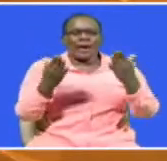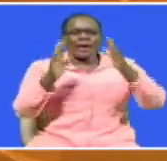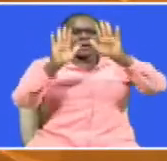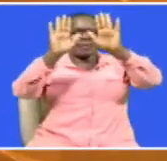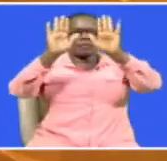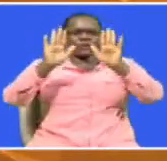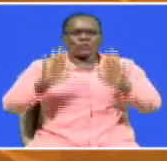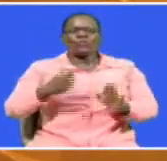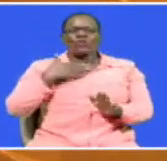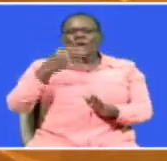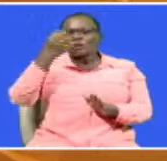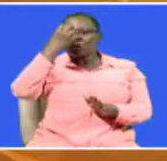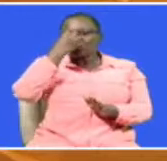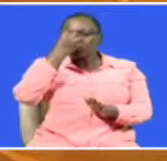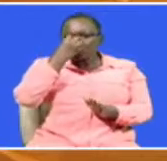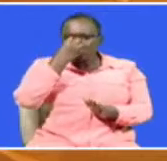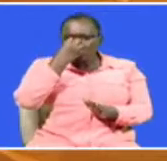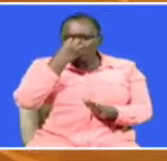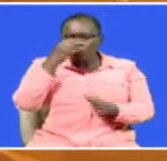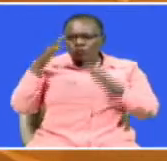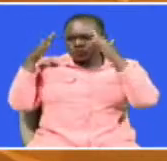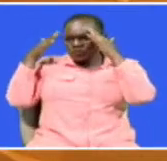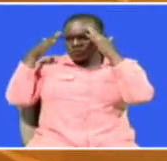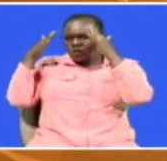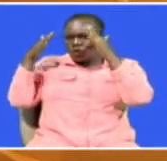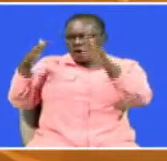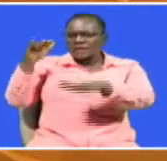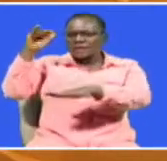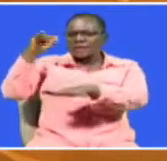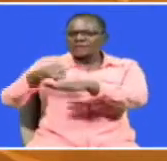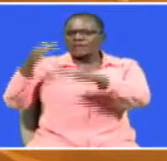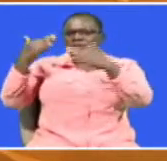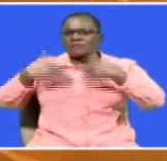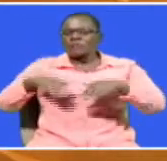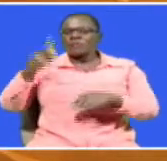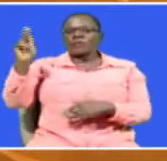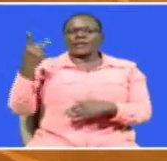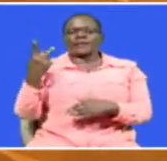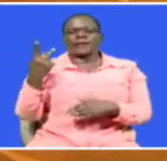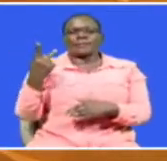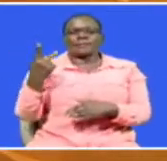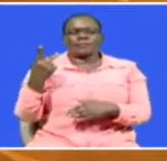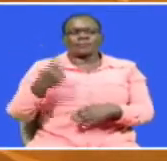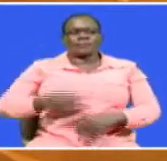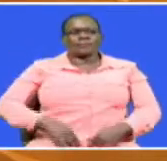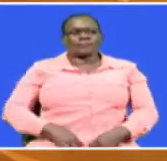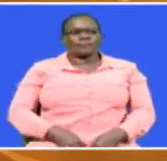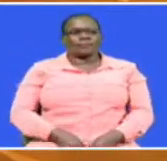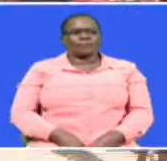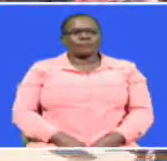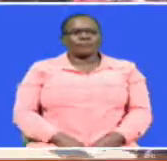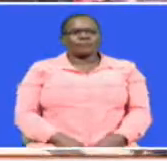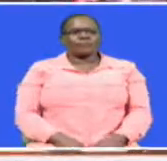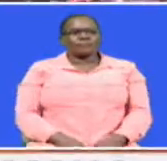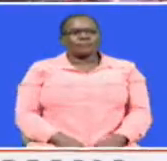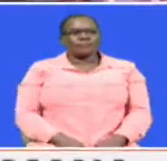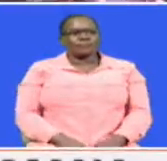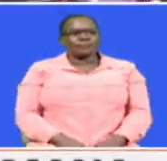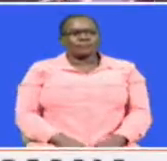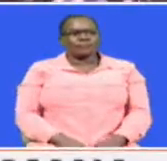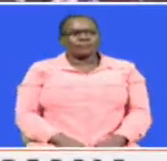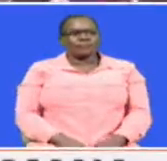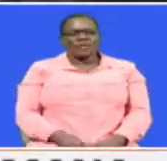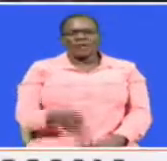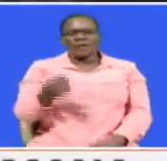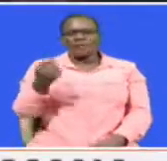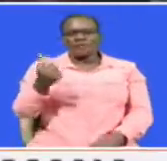Kisumu, wamemtaka Rais William Ruto kushughulikia masuala yanayowaathiri wa Kenya. Daniel Kariuki anaarifu zaidi. Kilomita